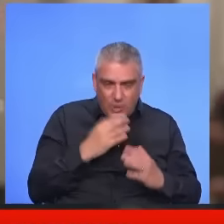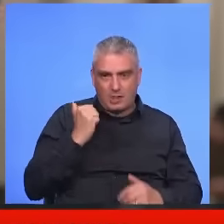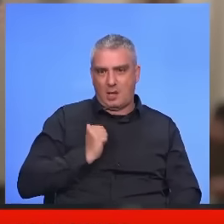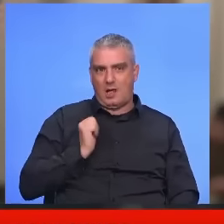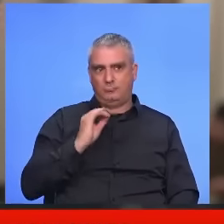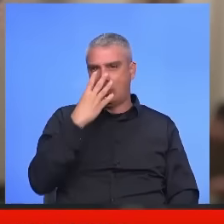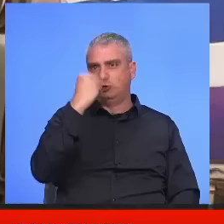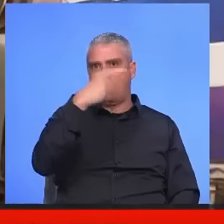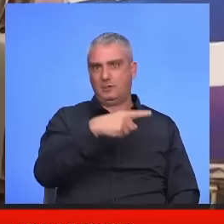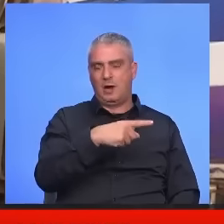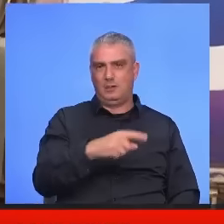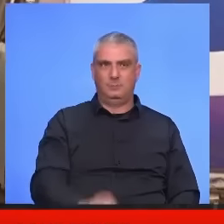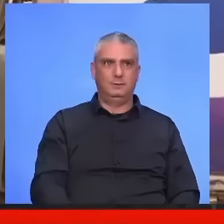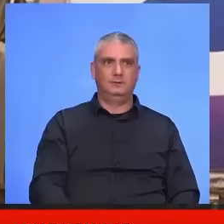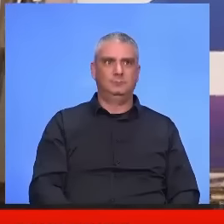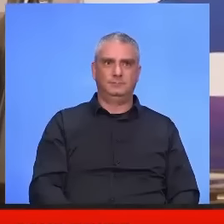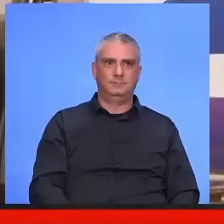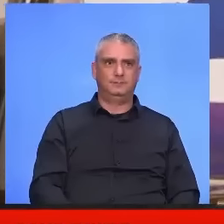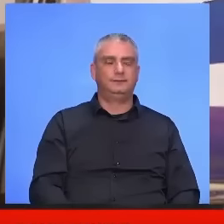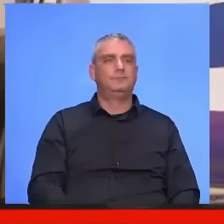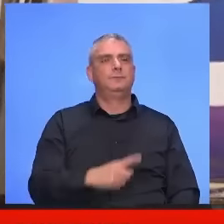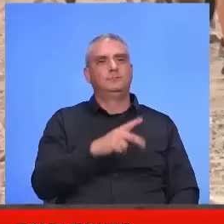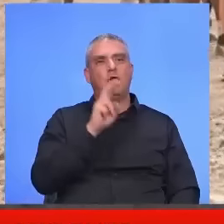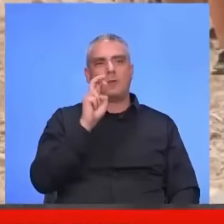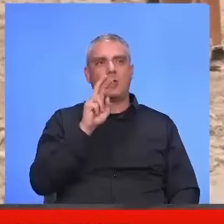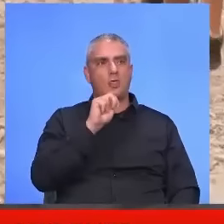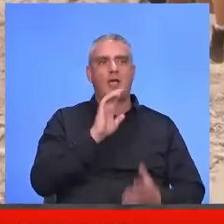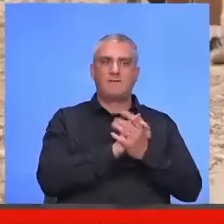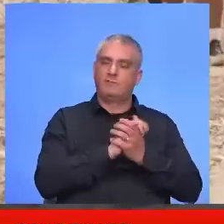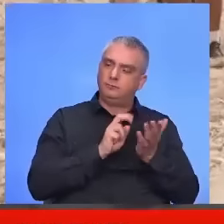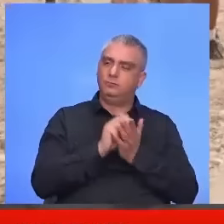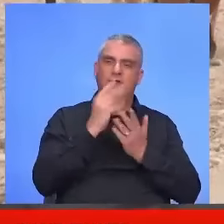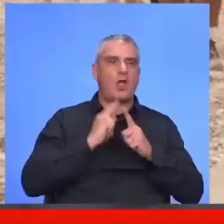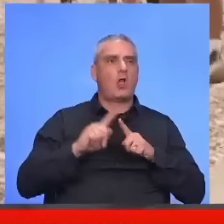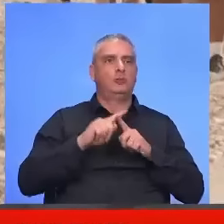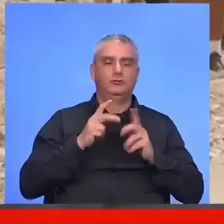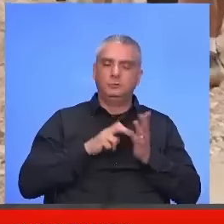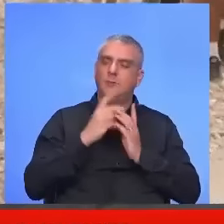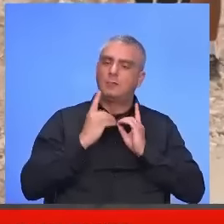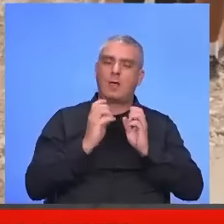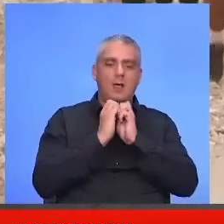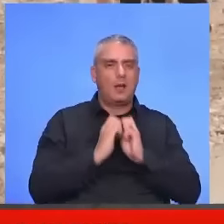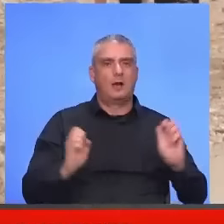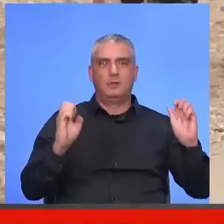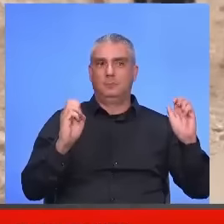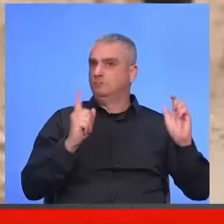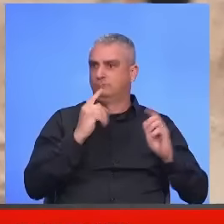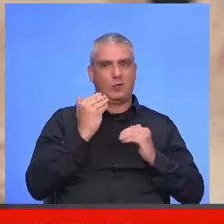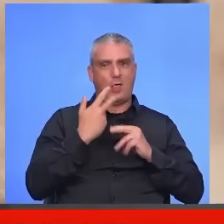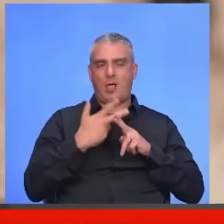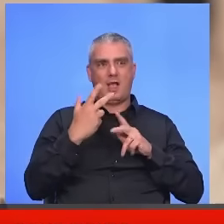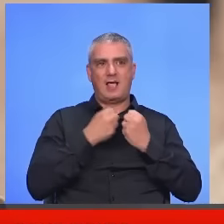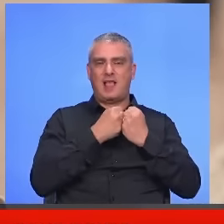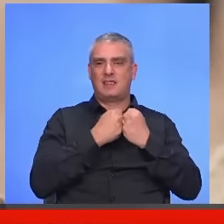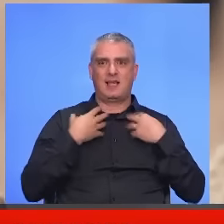היו חיילי שלדג. עומר, נאוריי והחברים צועדים כבר חודשים במסע מתמשך שממש לא מסתכם באתגרי